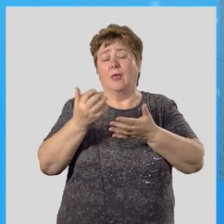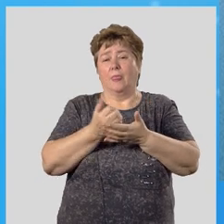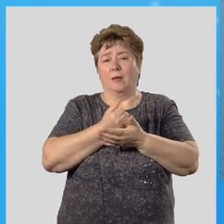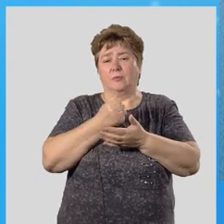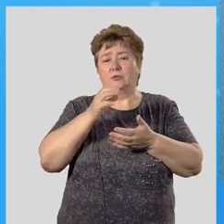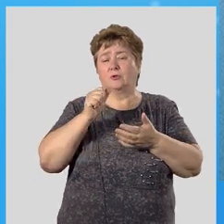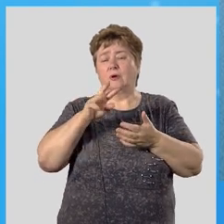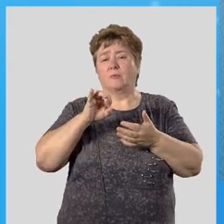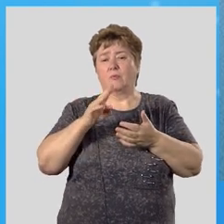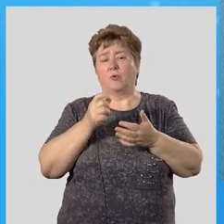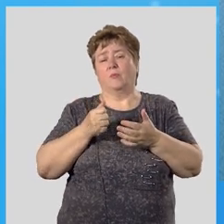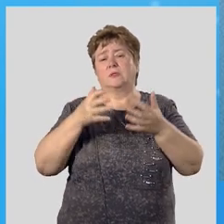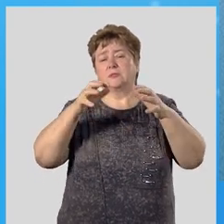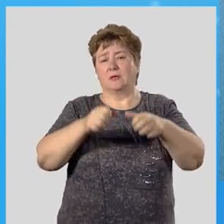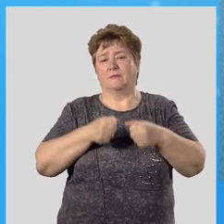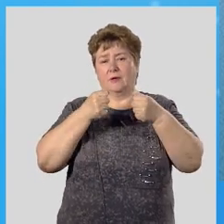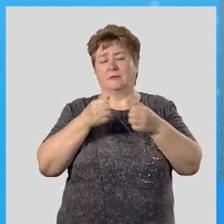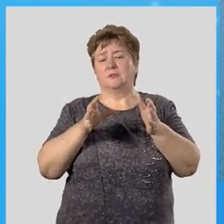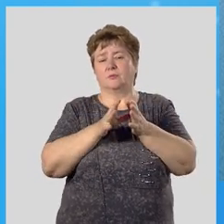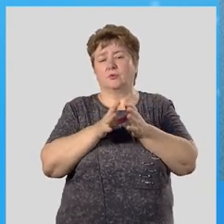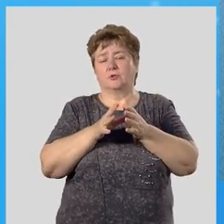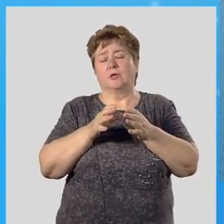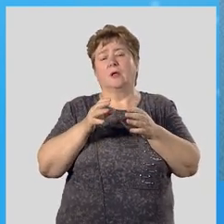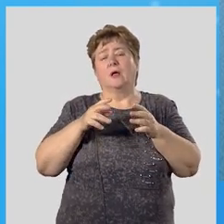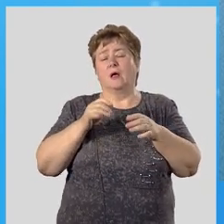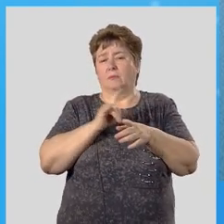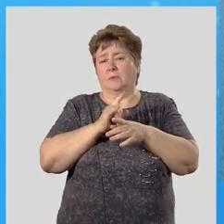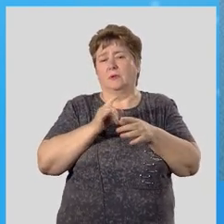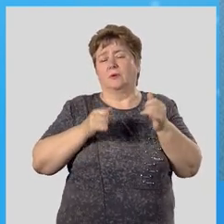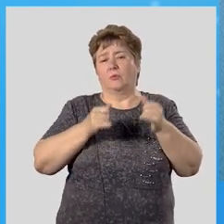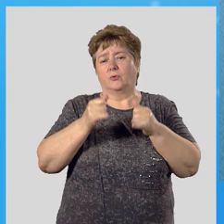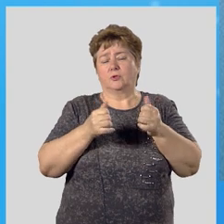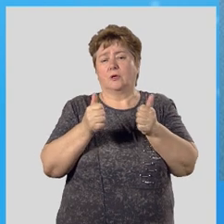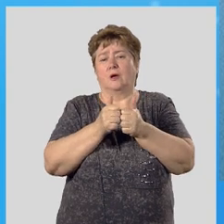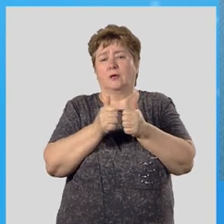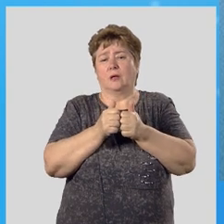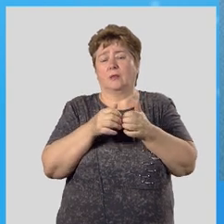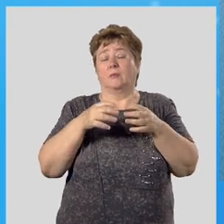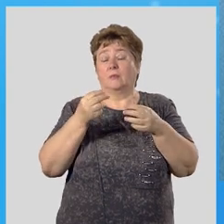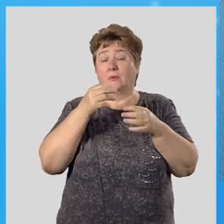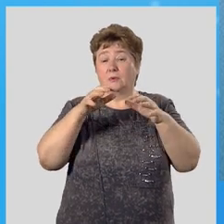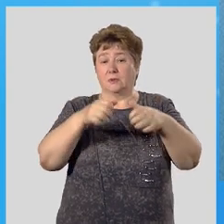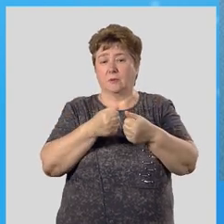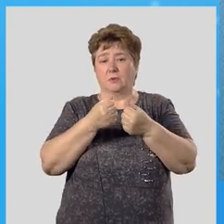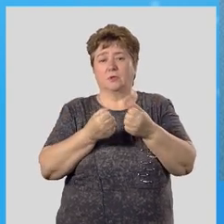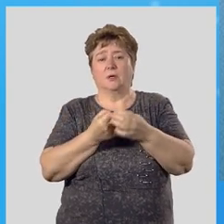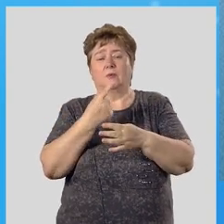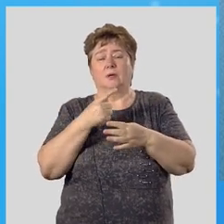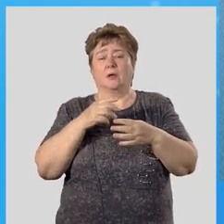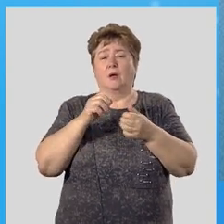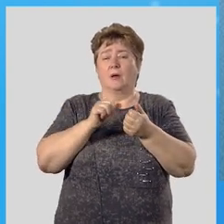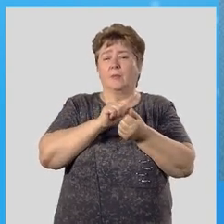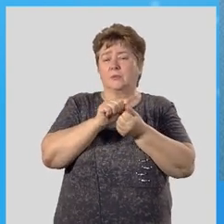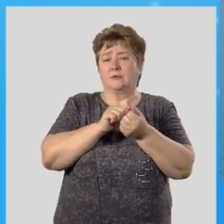Добычу амеба захватывает с помощью ложноножек, а рядом с добычей образуется